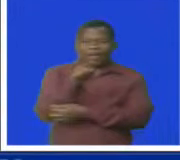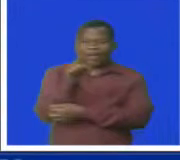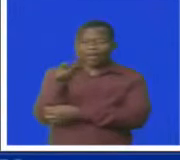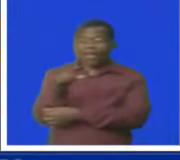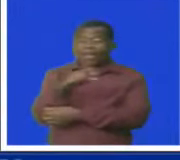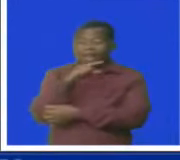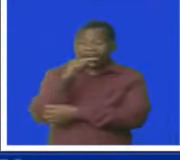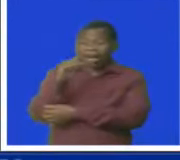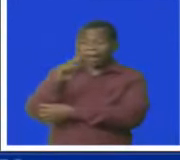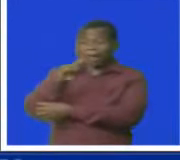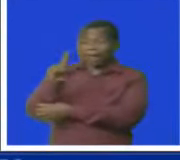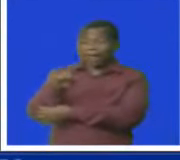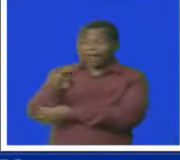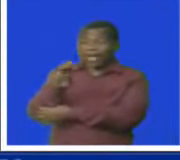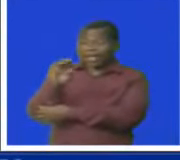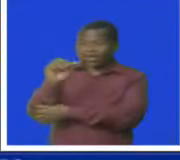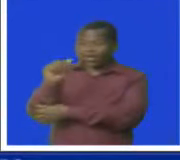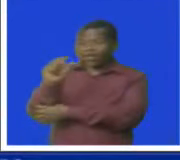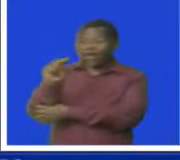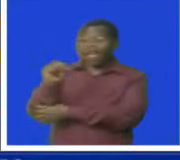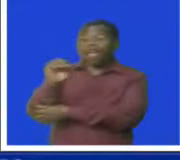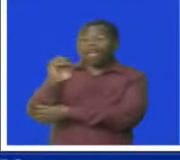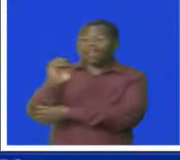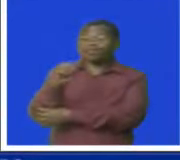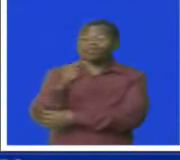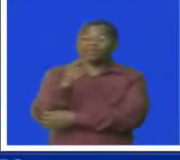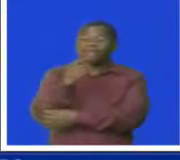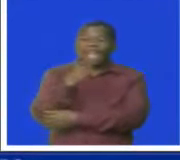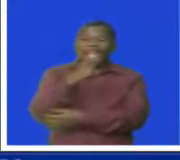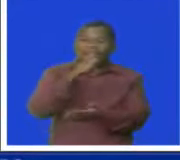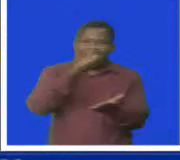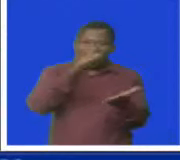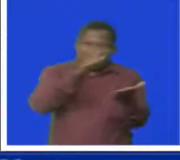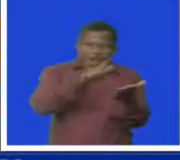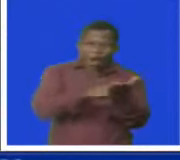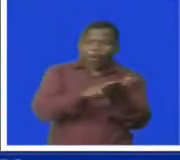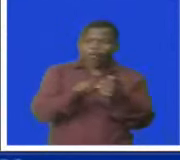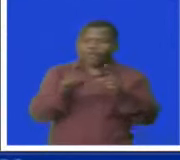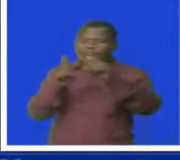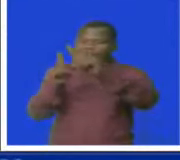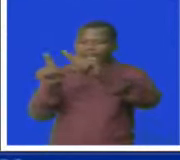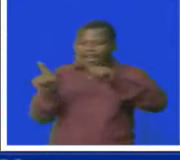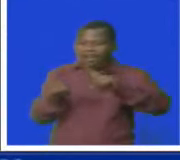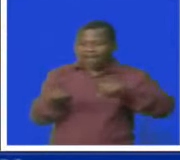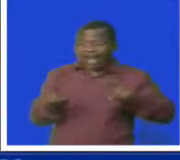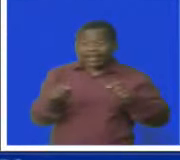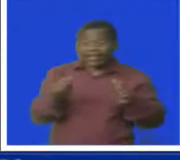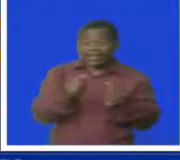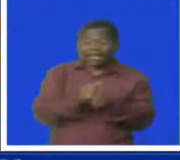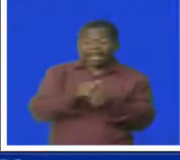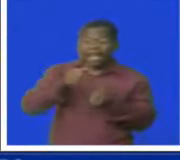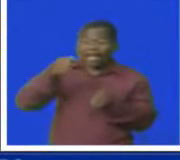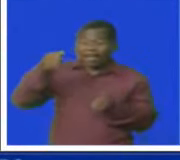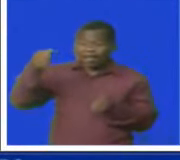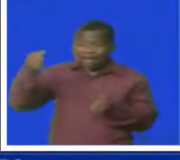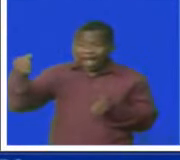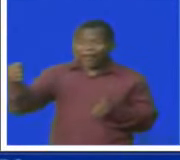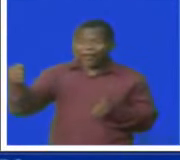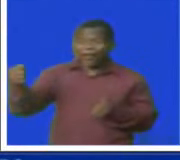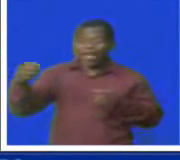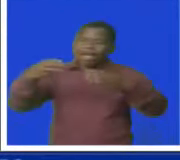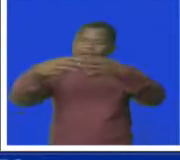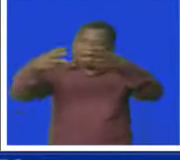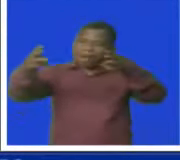Statistics italithuthukisa kakhulu uhlangothi lwetelibalo kuleli. Lokhu kulandzela ukuthi iParliamente tindlu totimbili iwemukele